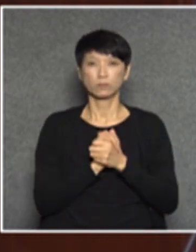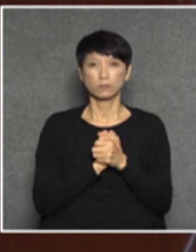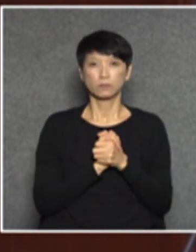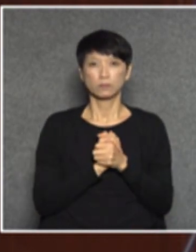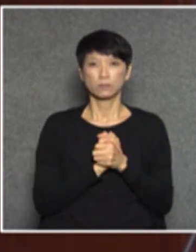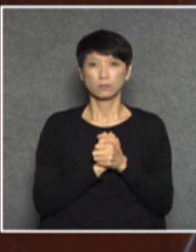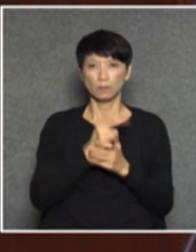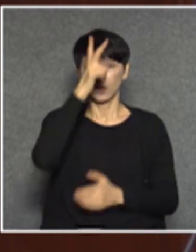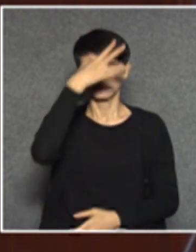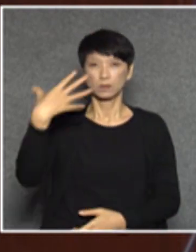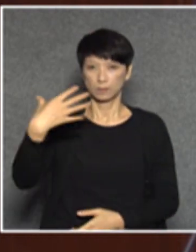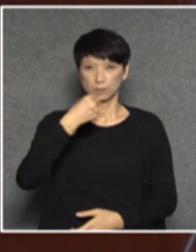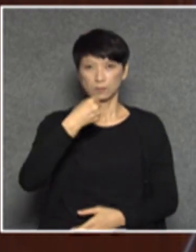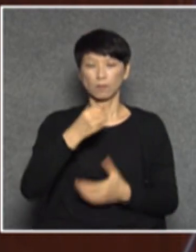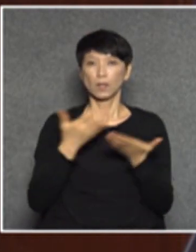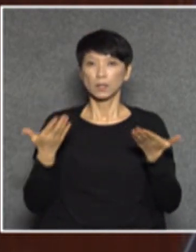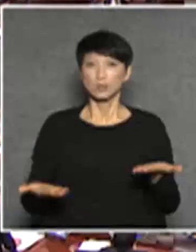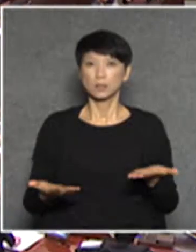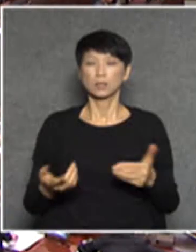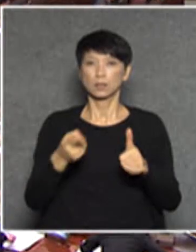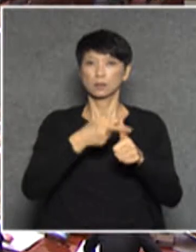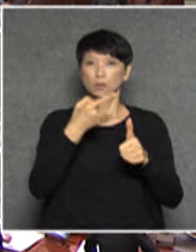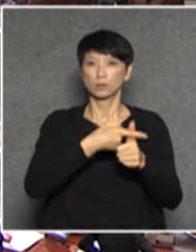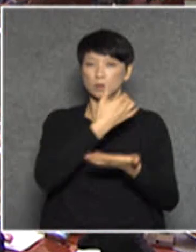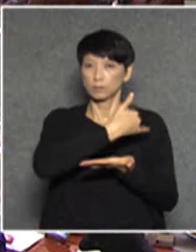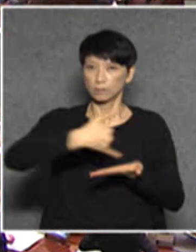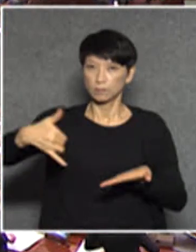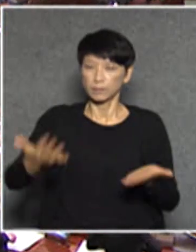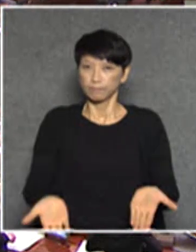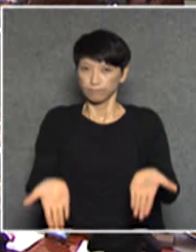的，行政長官現在先行離開會議廳，請各位站立，